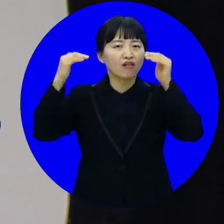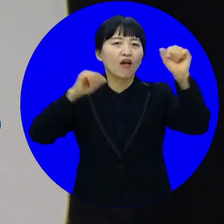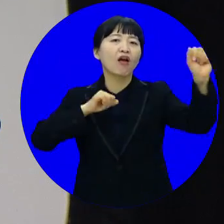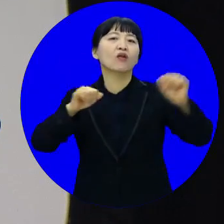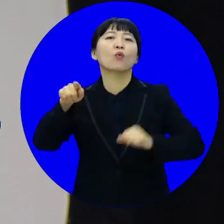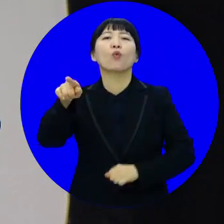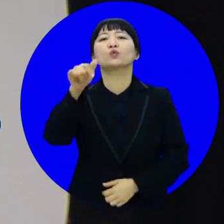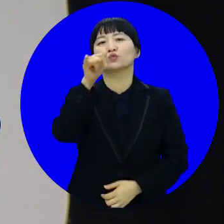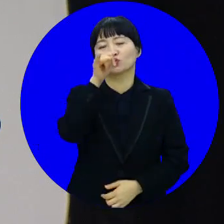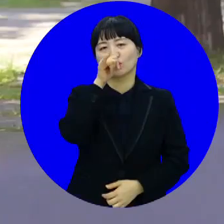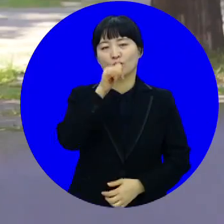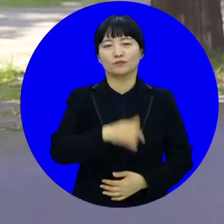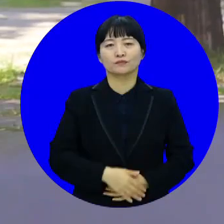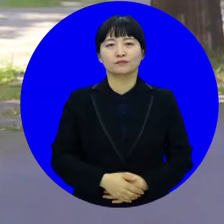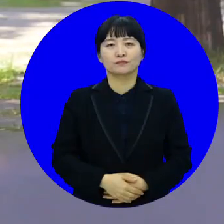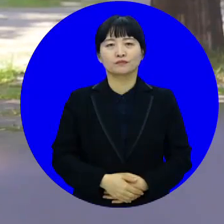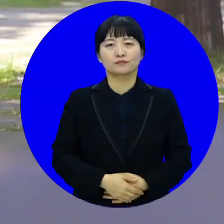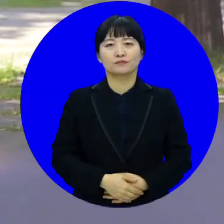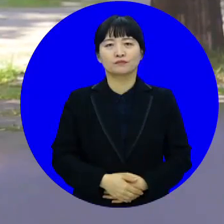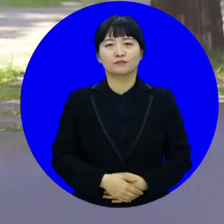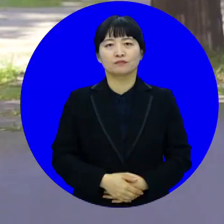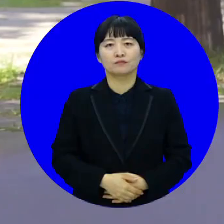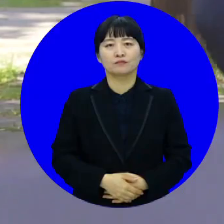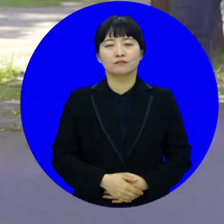어떤 행동들인지 보시죠.